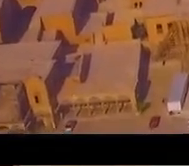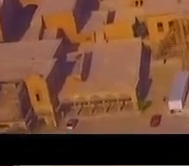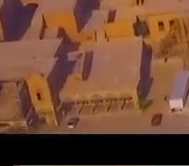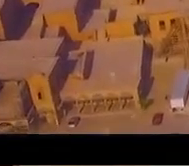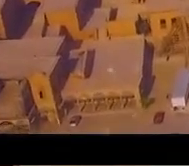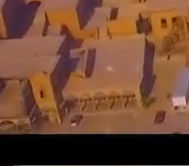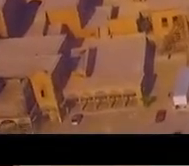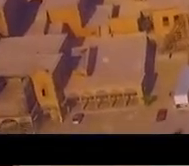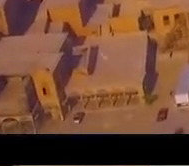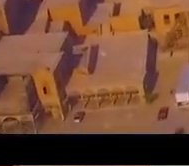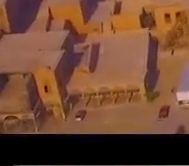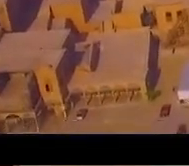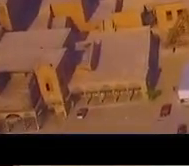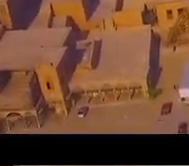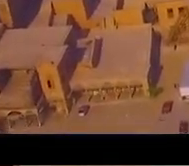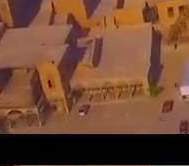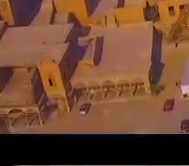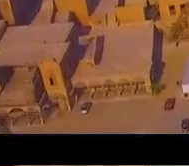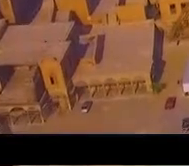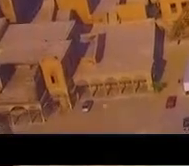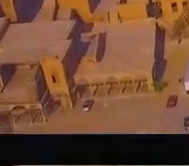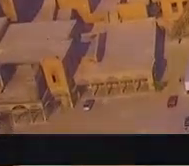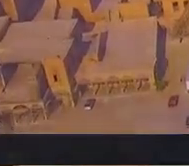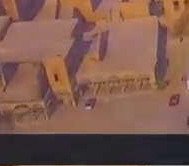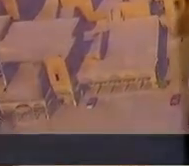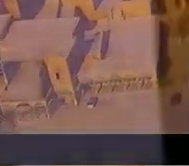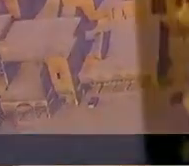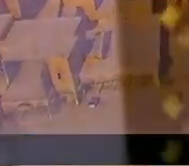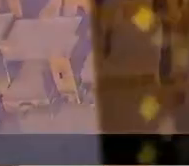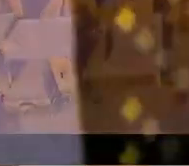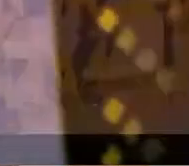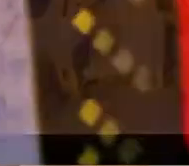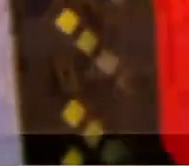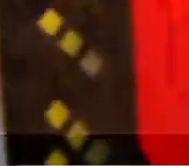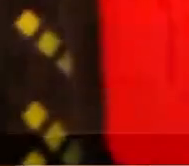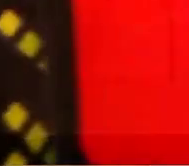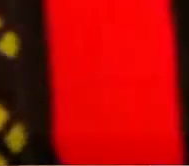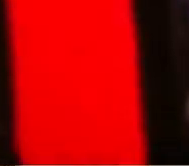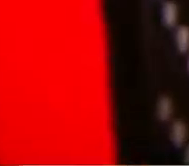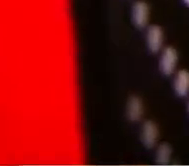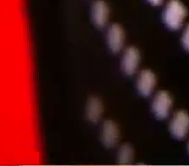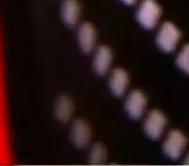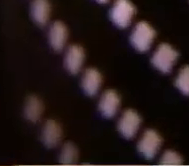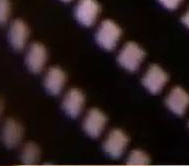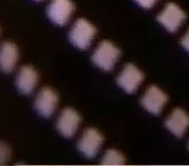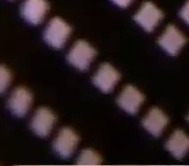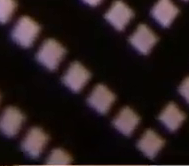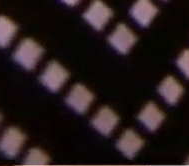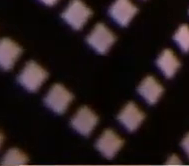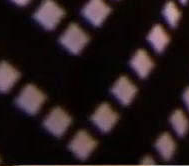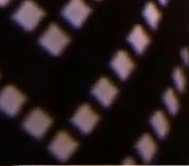رحمة للعالمين. اللهم آمين آمين.